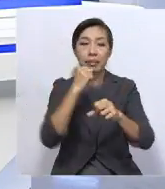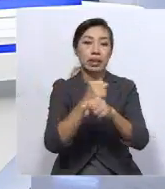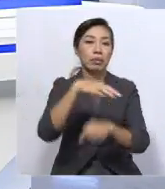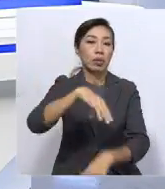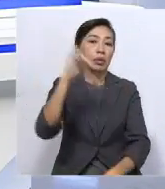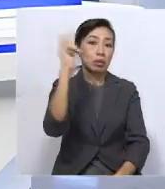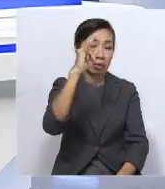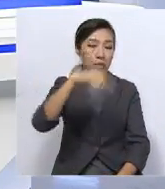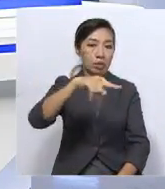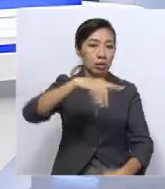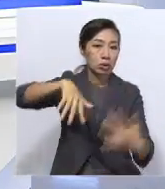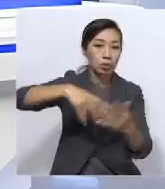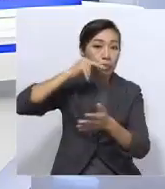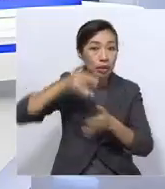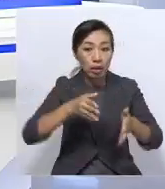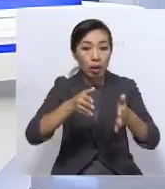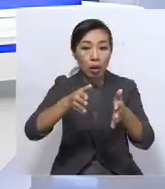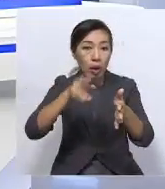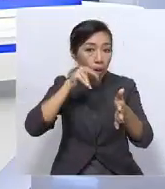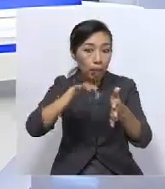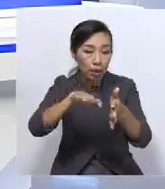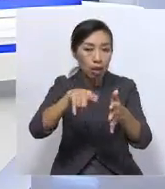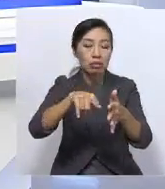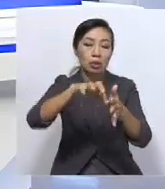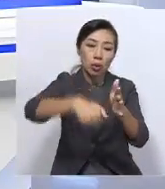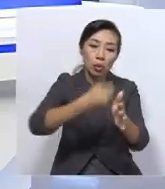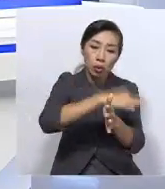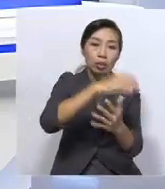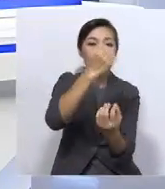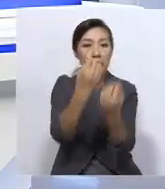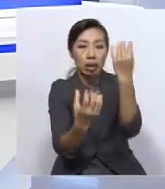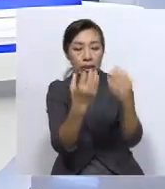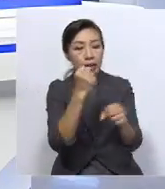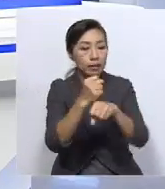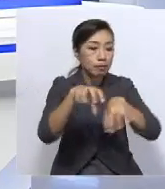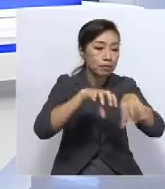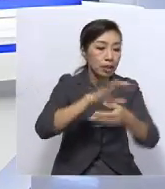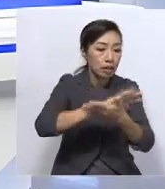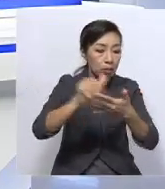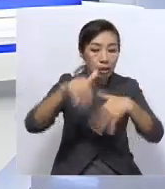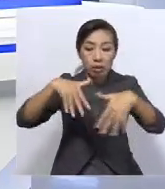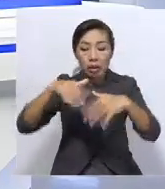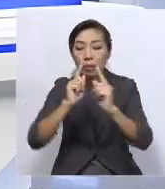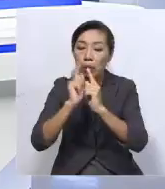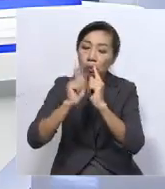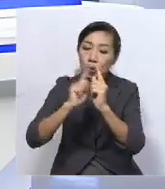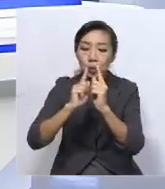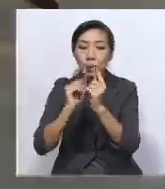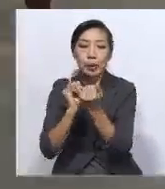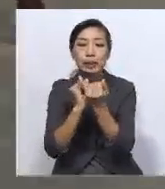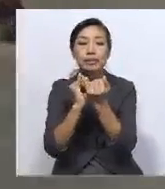ค่ะทั้งการปรับปรุงภูมิทัศน์คลองเปรมประชากรและกิจกรรมชุมชนสัมพันธ์เพื่อบรรเทาความเดือดร้อนให้กับประชาชน